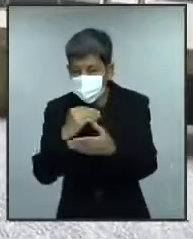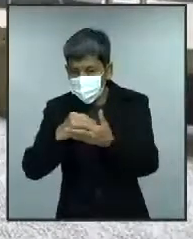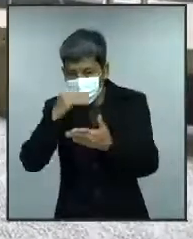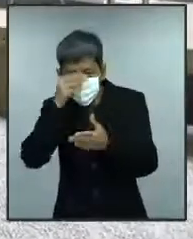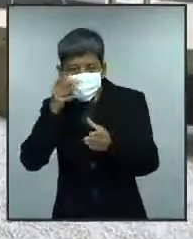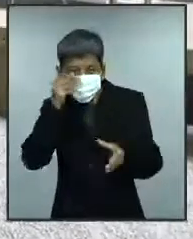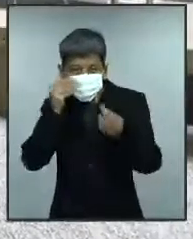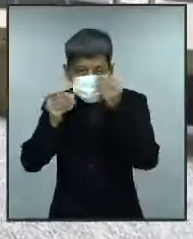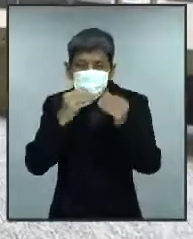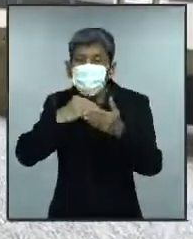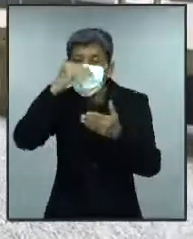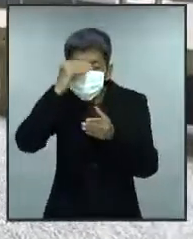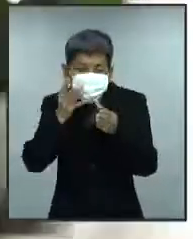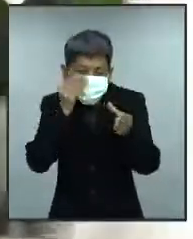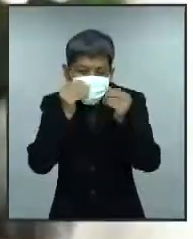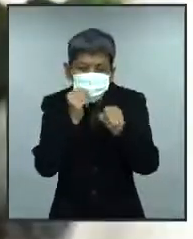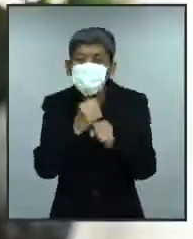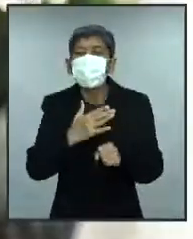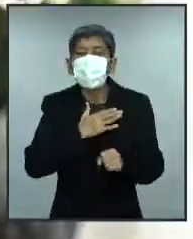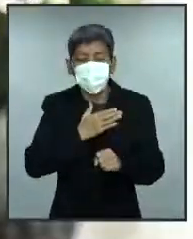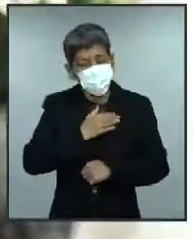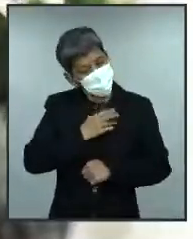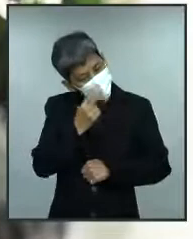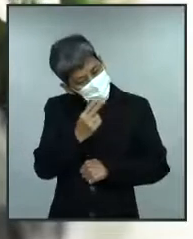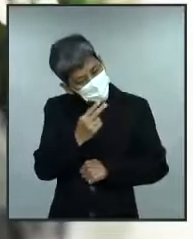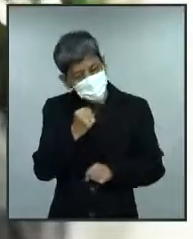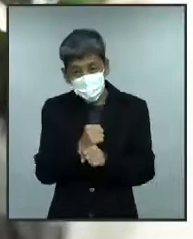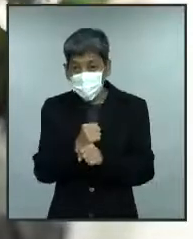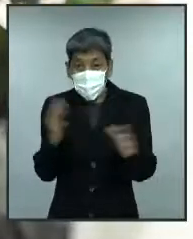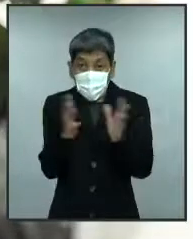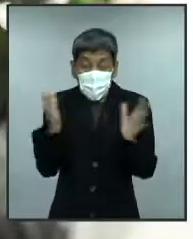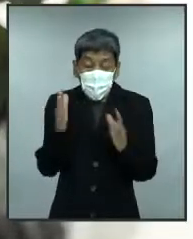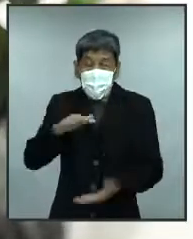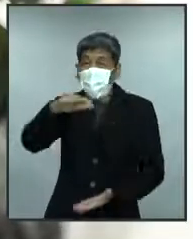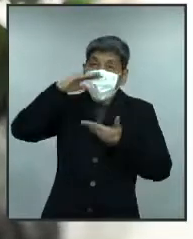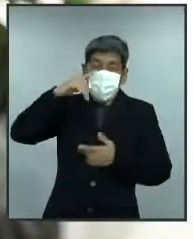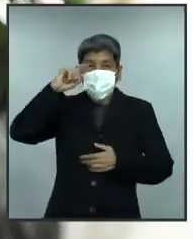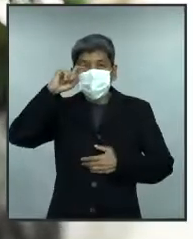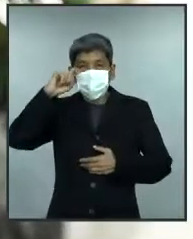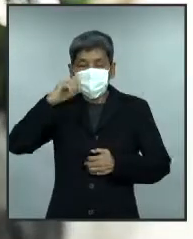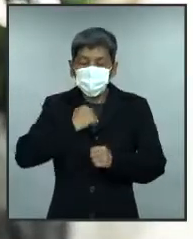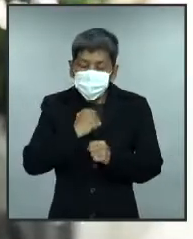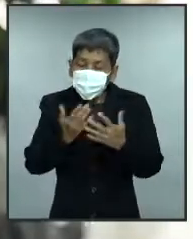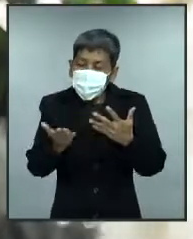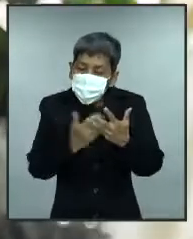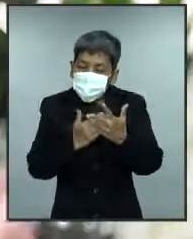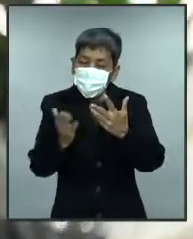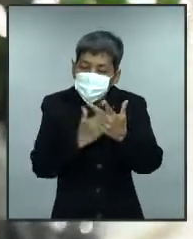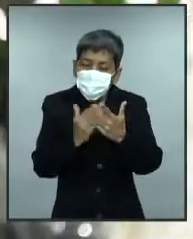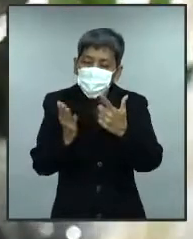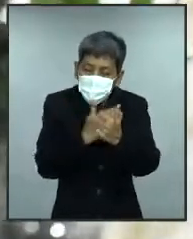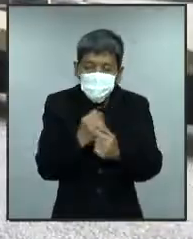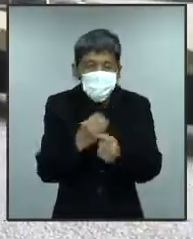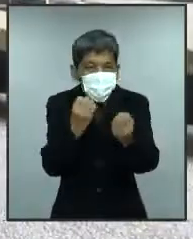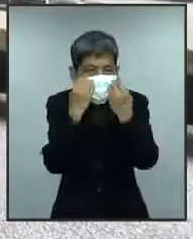ายังเรียนรู้ที่เหมือนเวลาเรารับเนี่ยถ้ามาแบบเยอะๆเลยเน ี่ ยที่เขาคงรับได้ไม่ทัน ก็อาจจะต้องค่อยเป็นค่อยไ